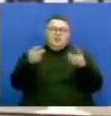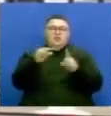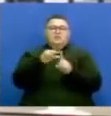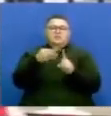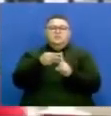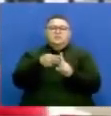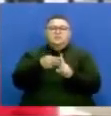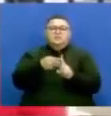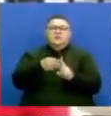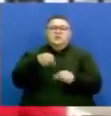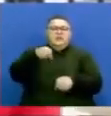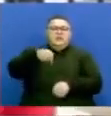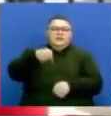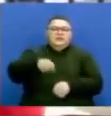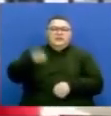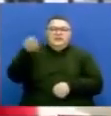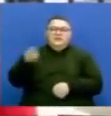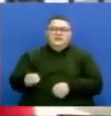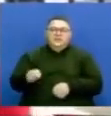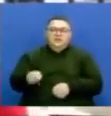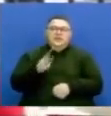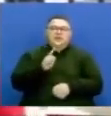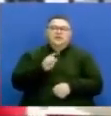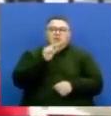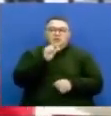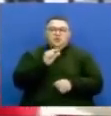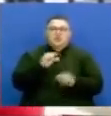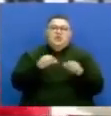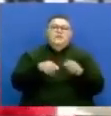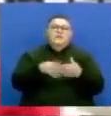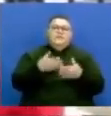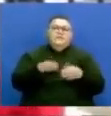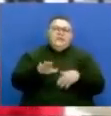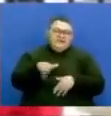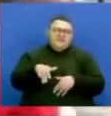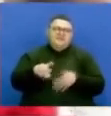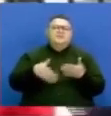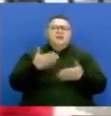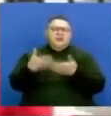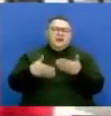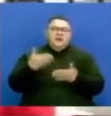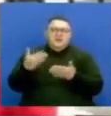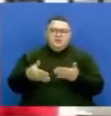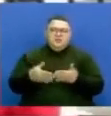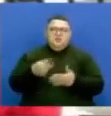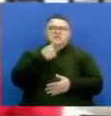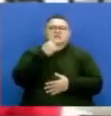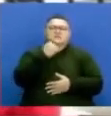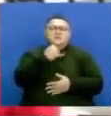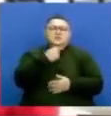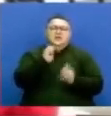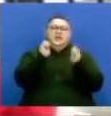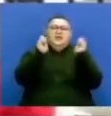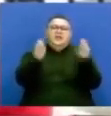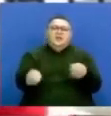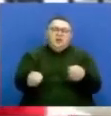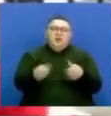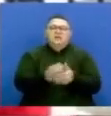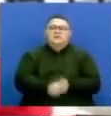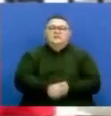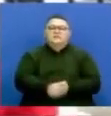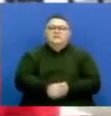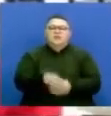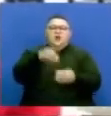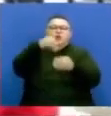sidang Majelis Umum PBB Darurat yang ke-10 masih berlangsung. Dan tadi seperti yang dilaporkan,